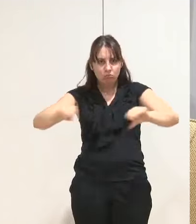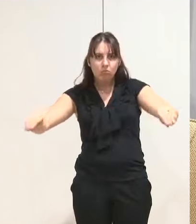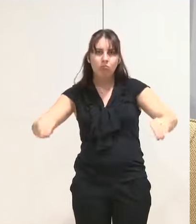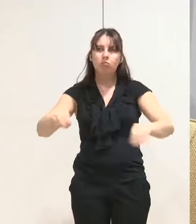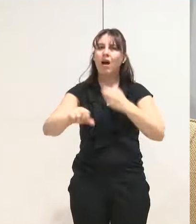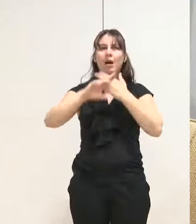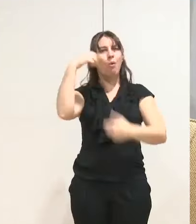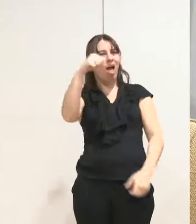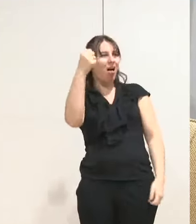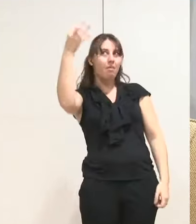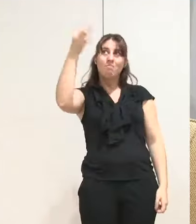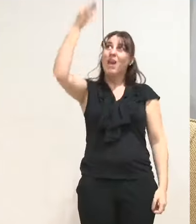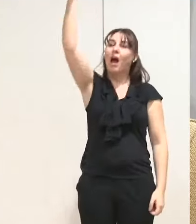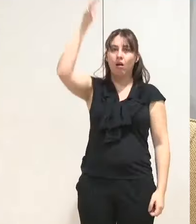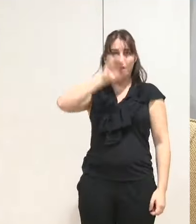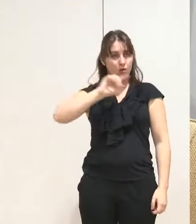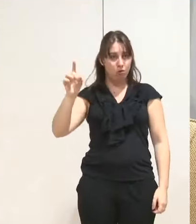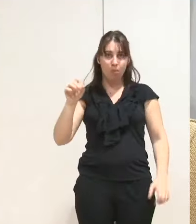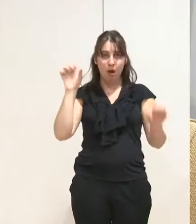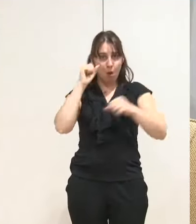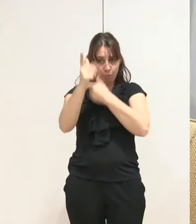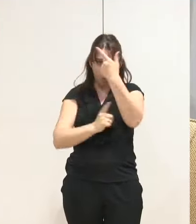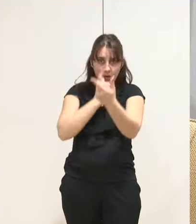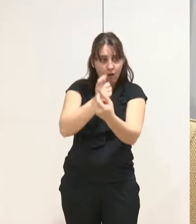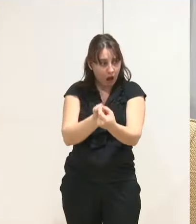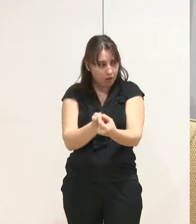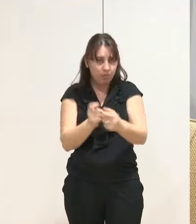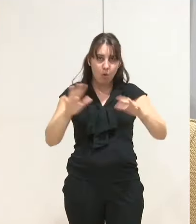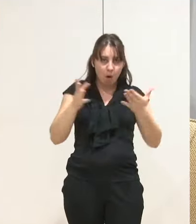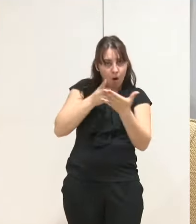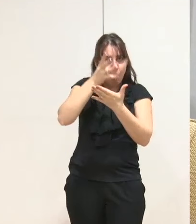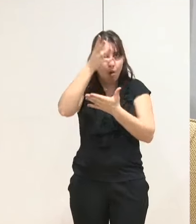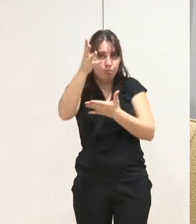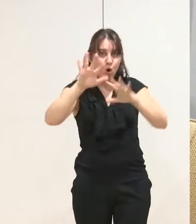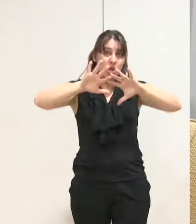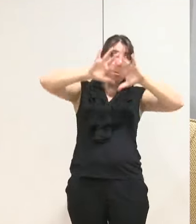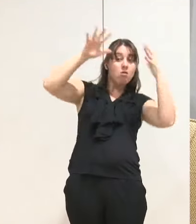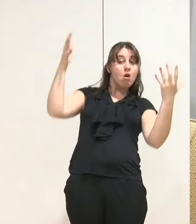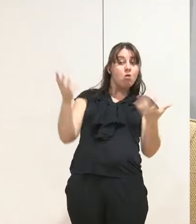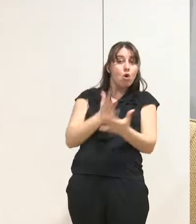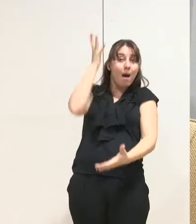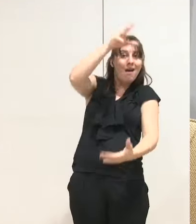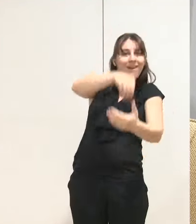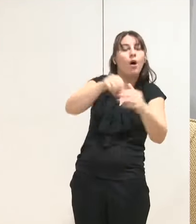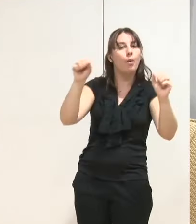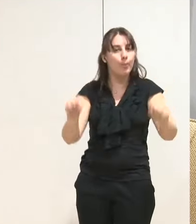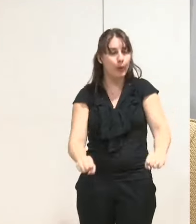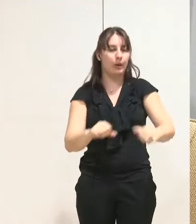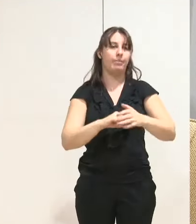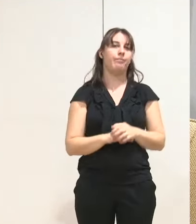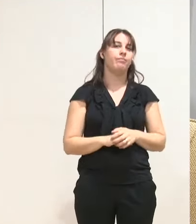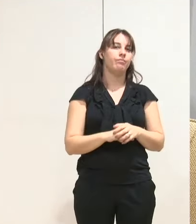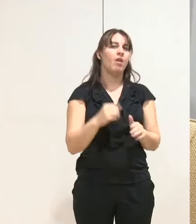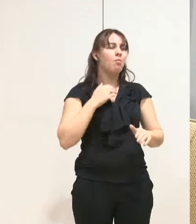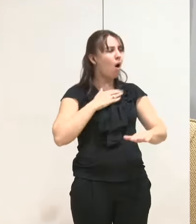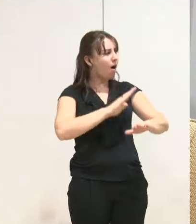réponse miracle mais c'est une des réponses qui peut s'inscrire dans un un projet beaucoup plus global moi ce que je vous reproche